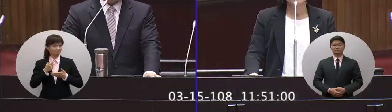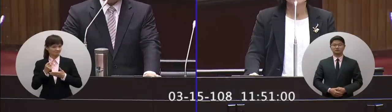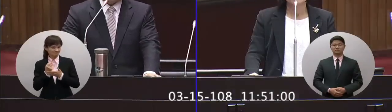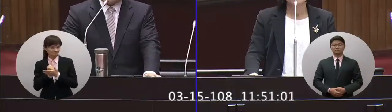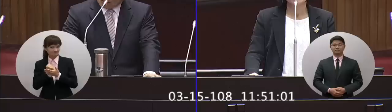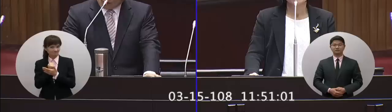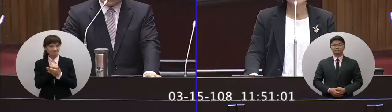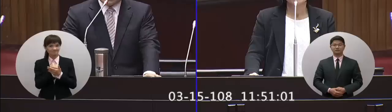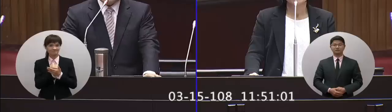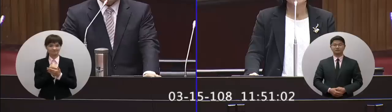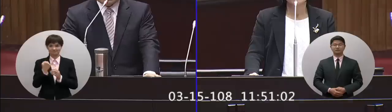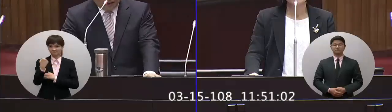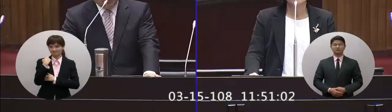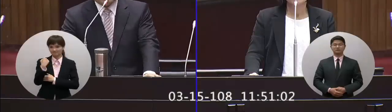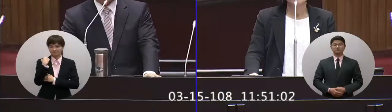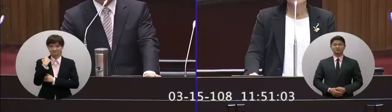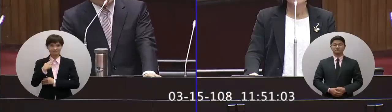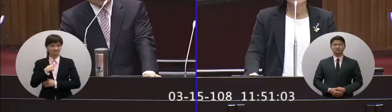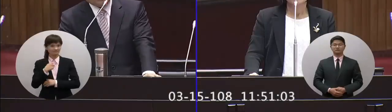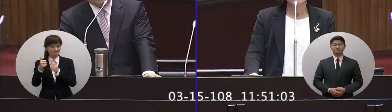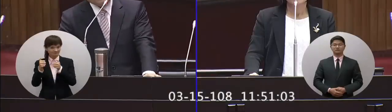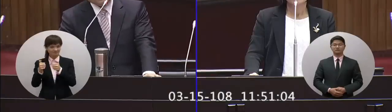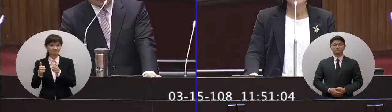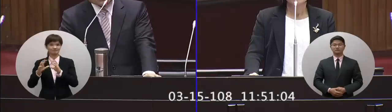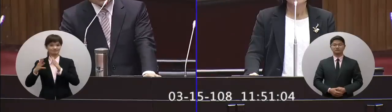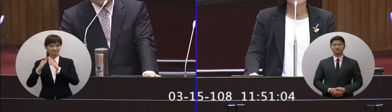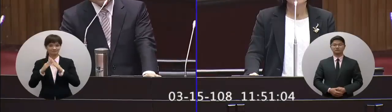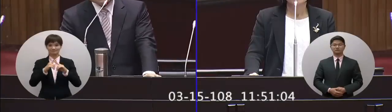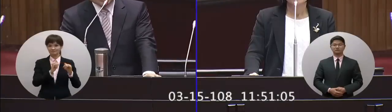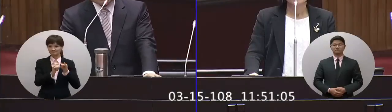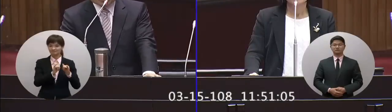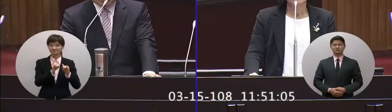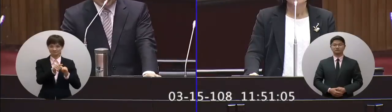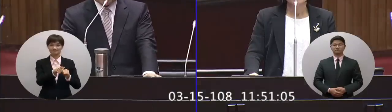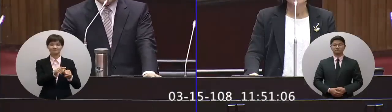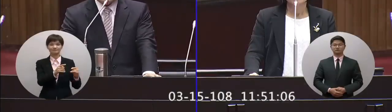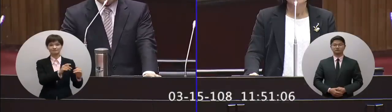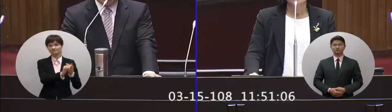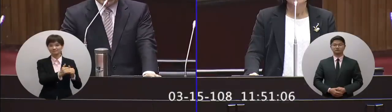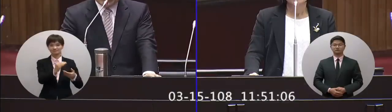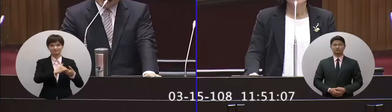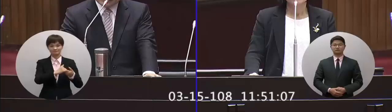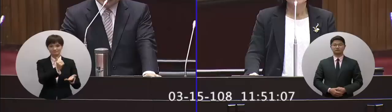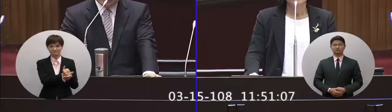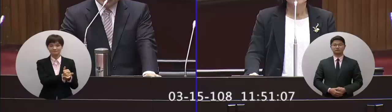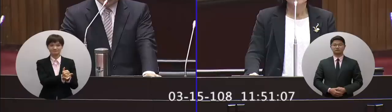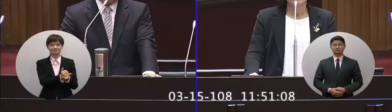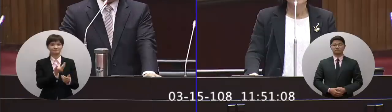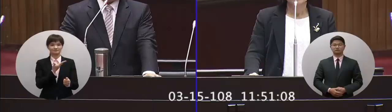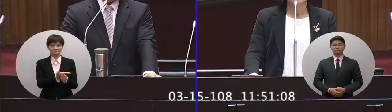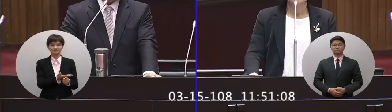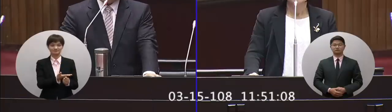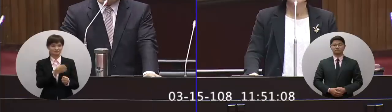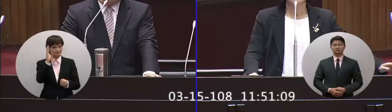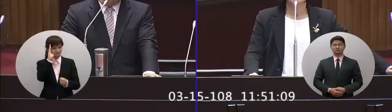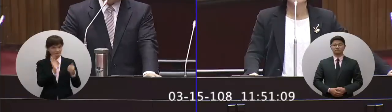非常感谢国家人民跟你的选民支持，让苏巧慧进国会成真，而